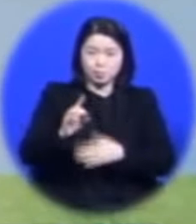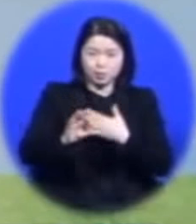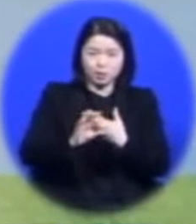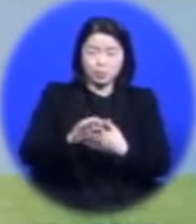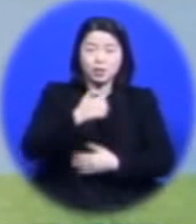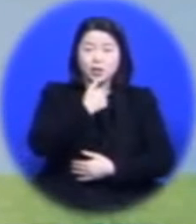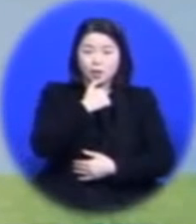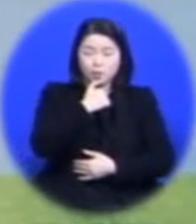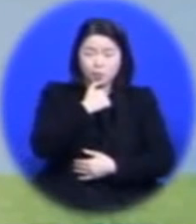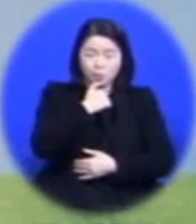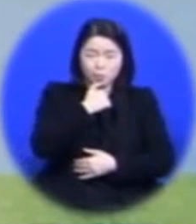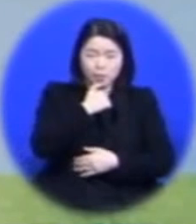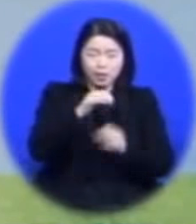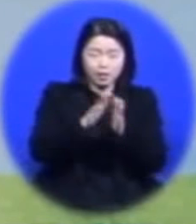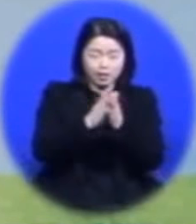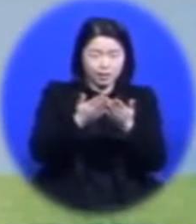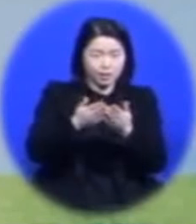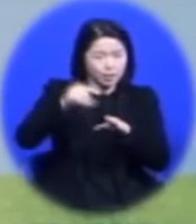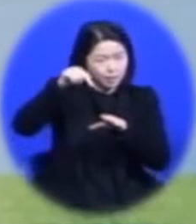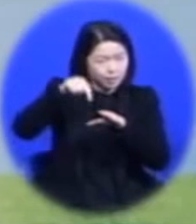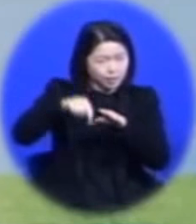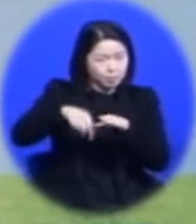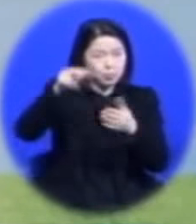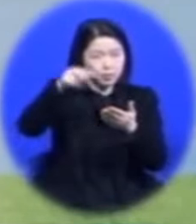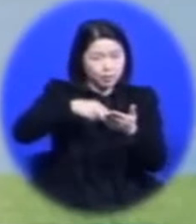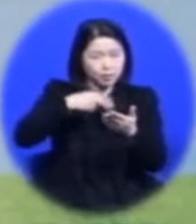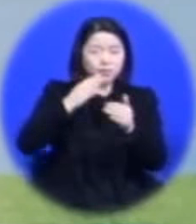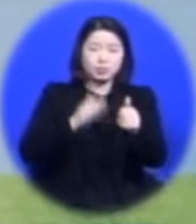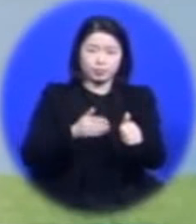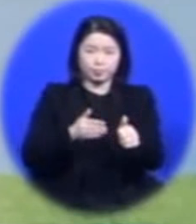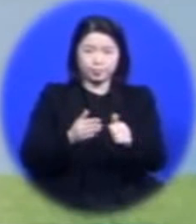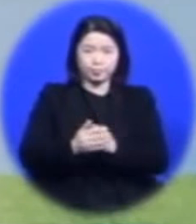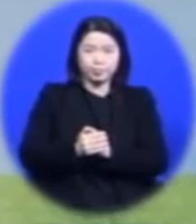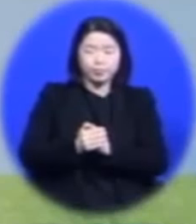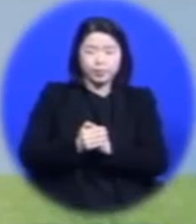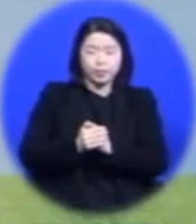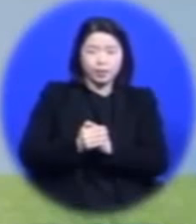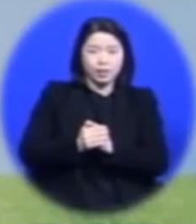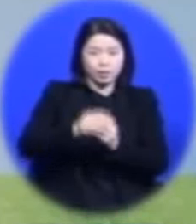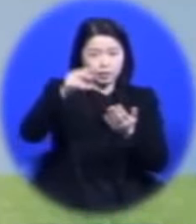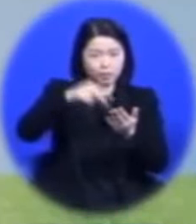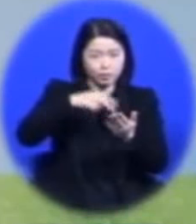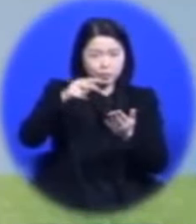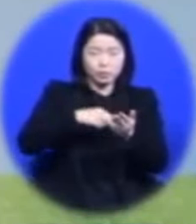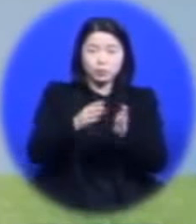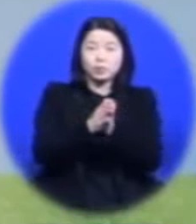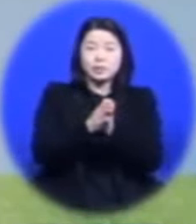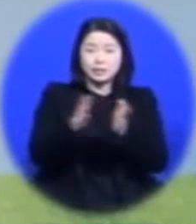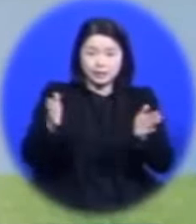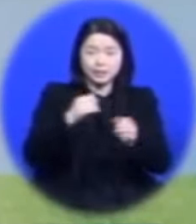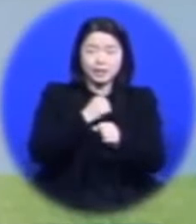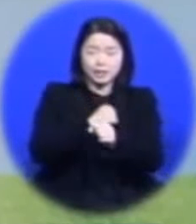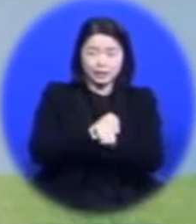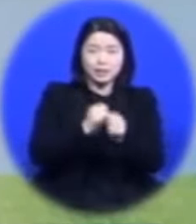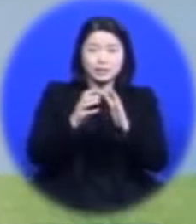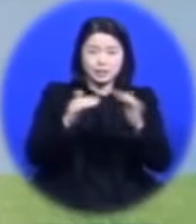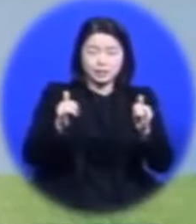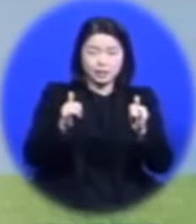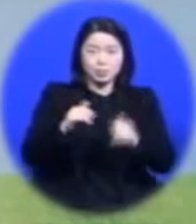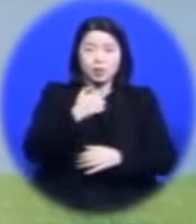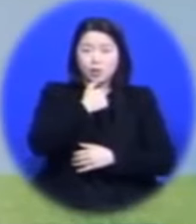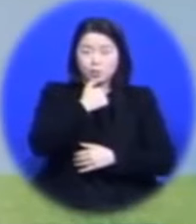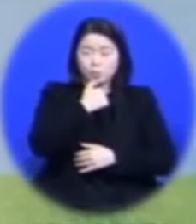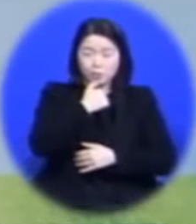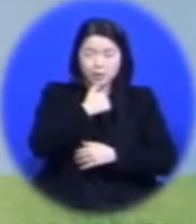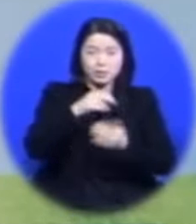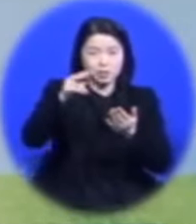이번에 아주 깊이 읽어 보실 수 있게 되기 바랍니다 아 통독을 시작하실 분들은 로마서 통독을